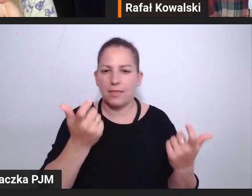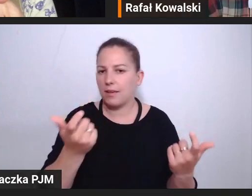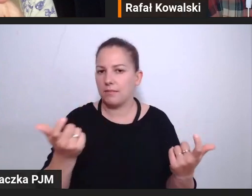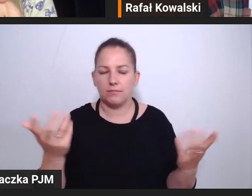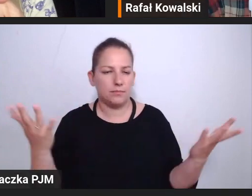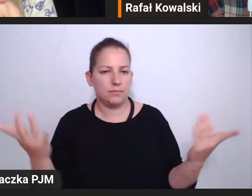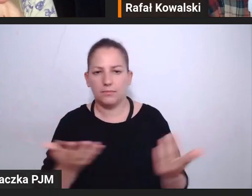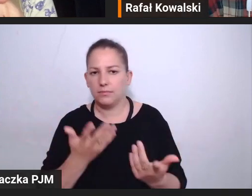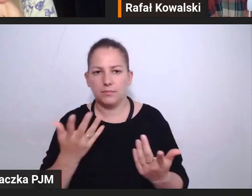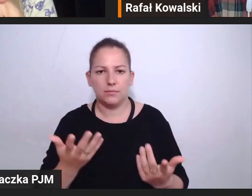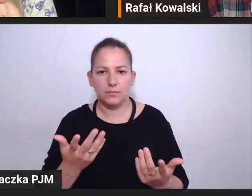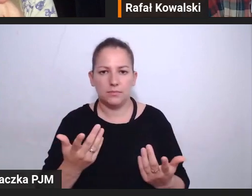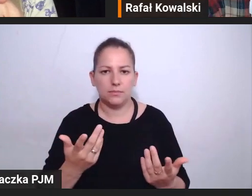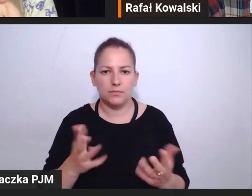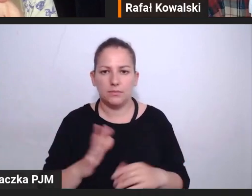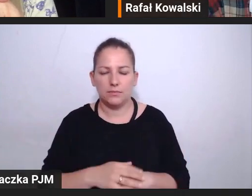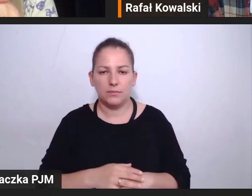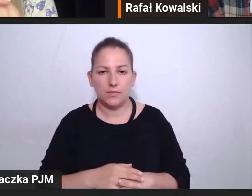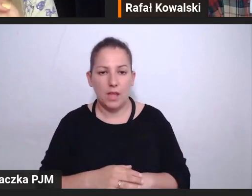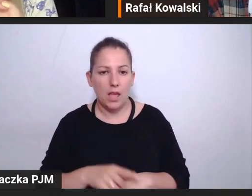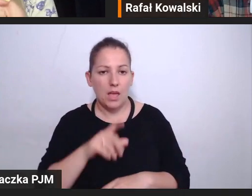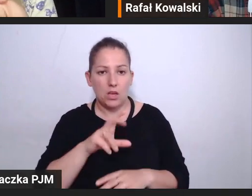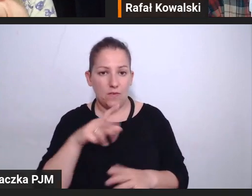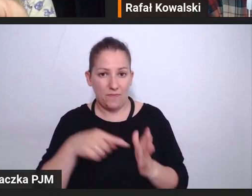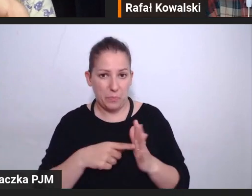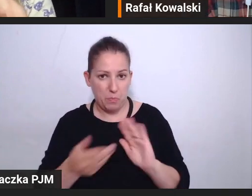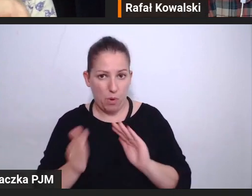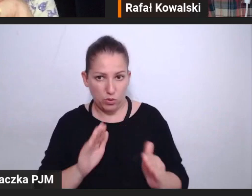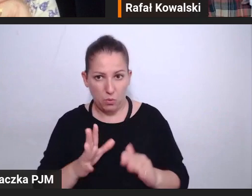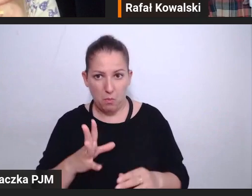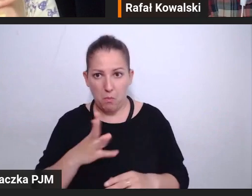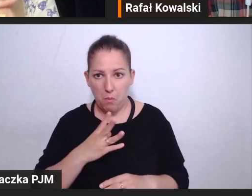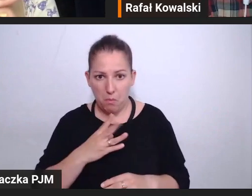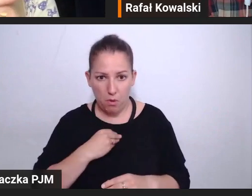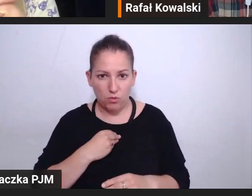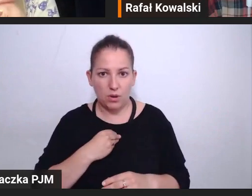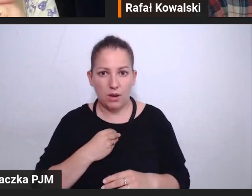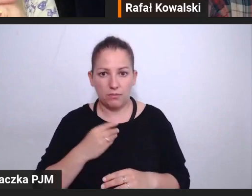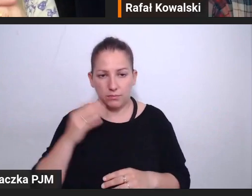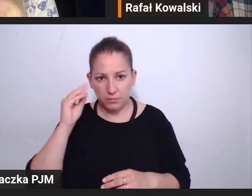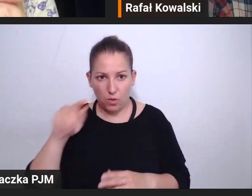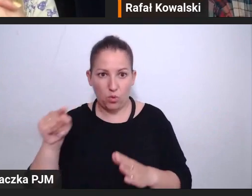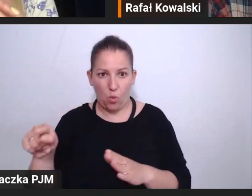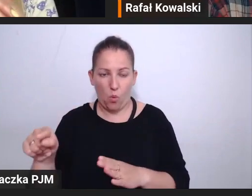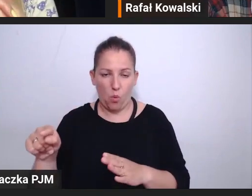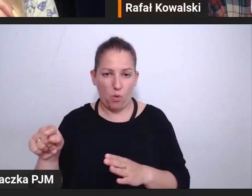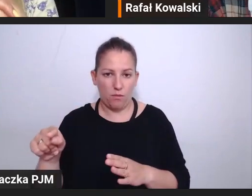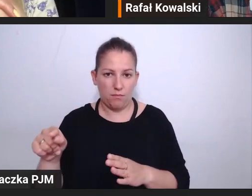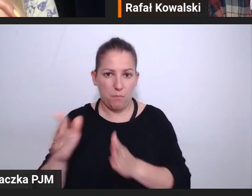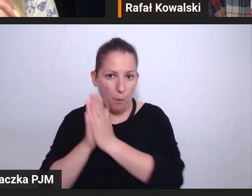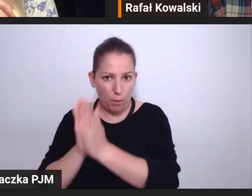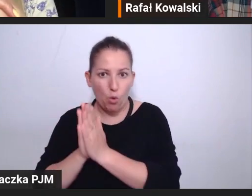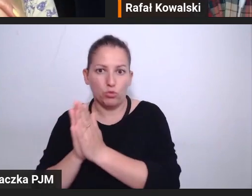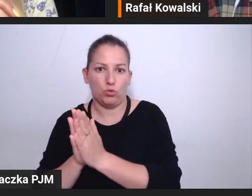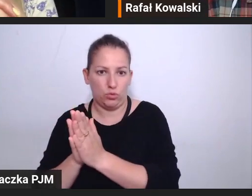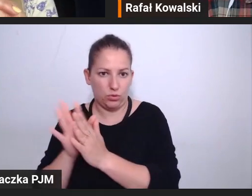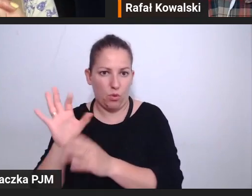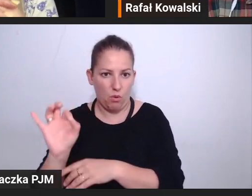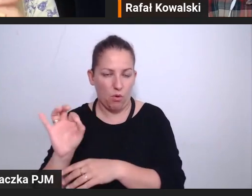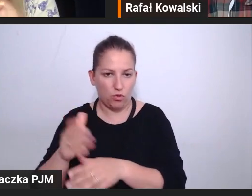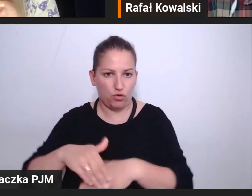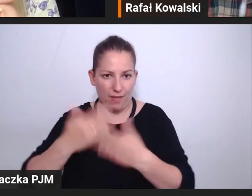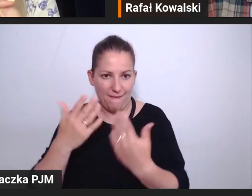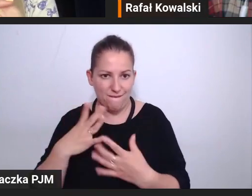coś tam, tfu, tfu. Czy w ten sposób wystarczy formalnie poprosić o ten dzień